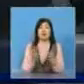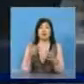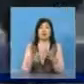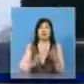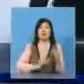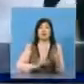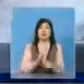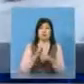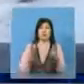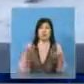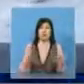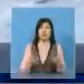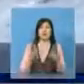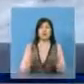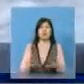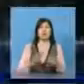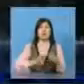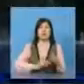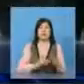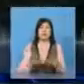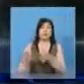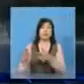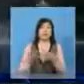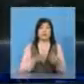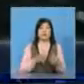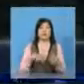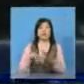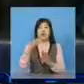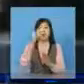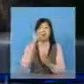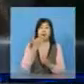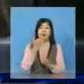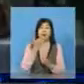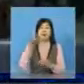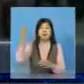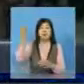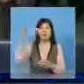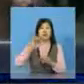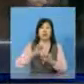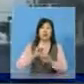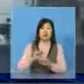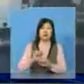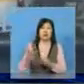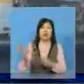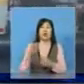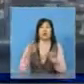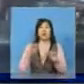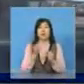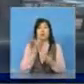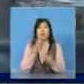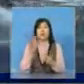дамытуға, жергілікті кәсіпкерлерді қолдауға бағытталған. Қыста жылы, жазда салқын күту орнында тұрғындар жергілікті тауар өндірушілердің өнімдерін